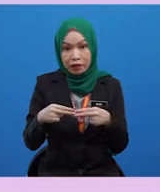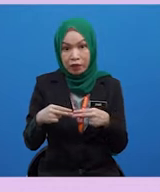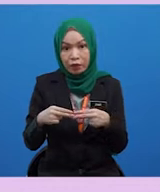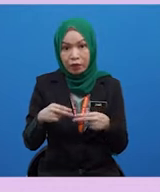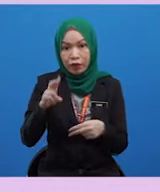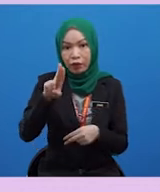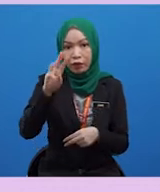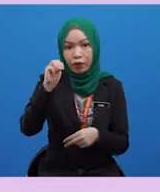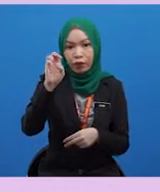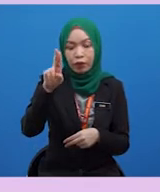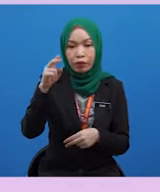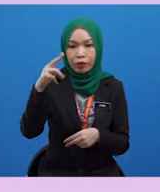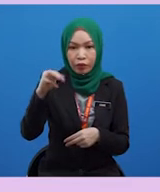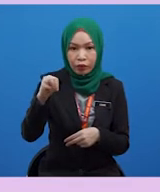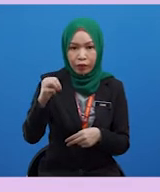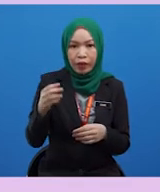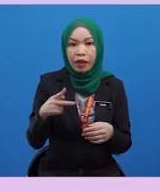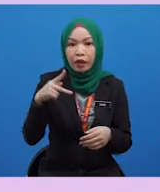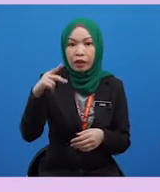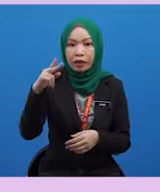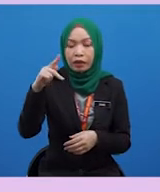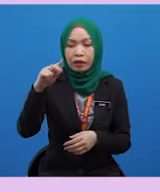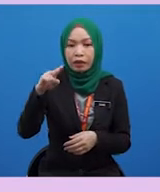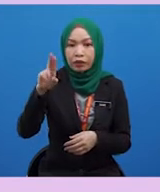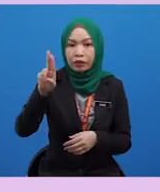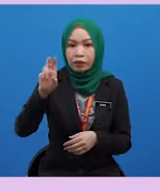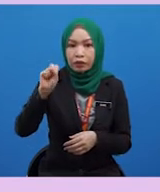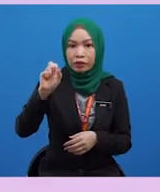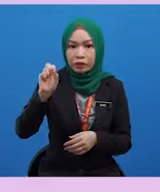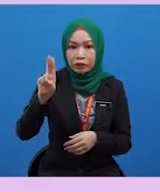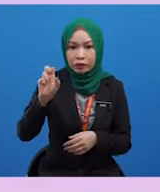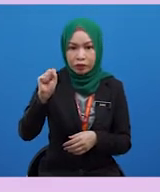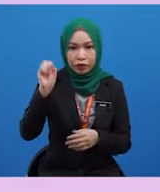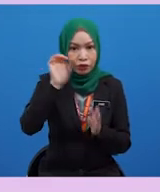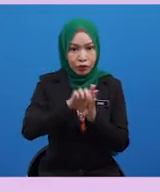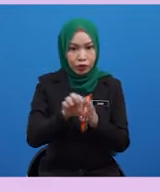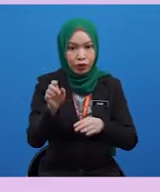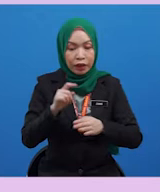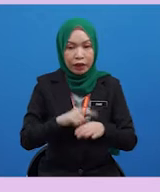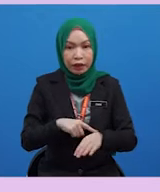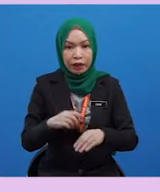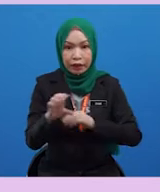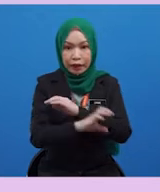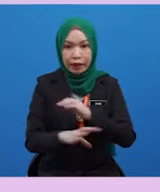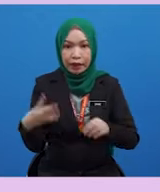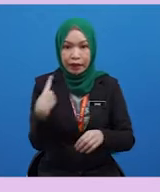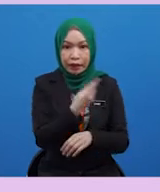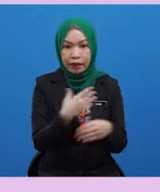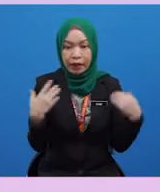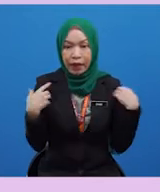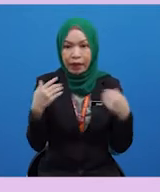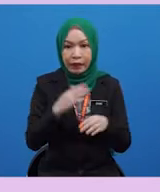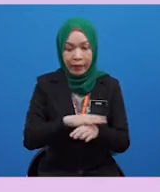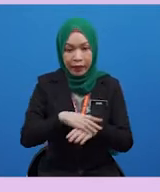wacana, di negara kita terdapat banyak destinasi pelancongan yang